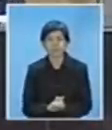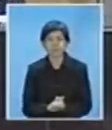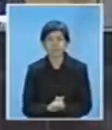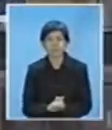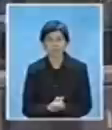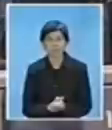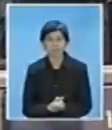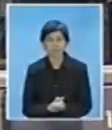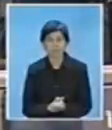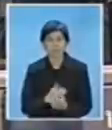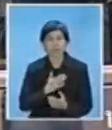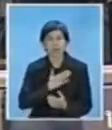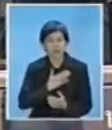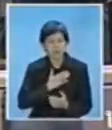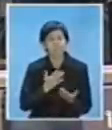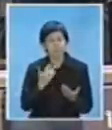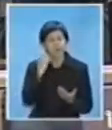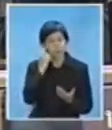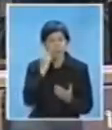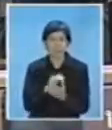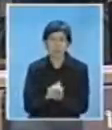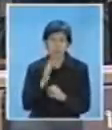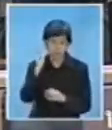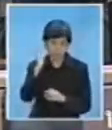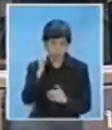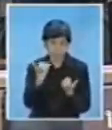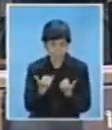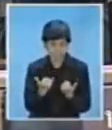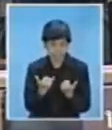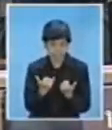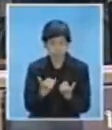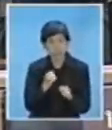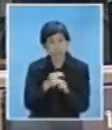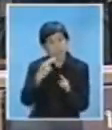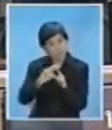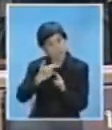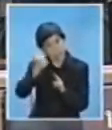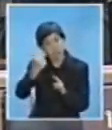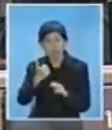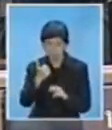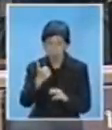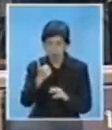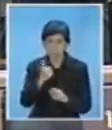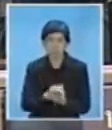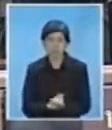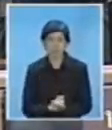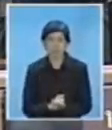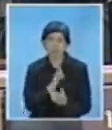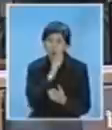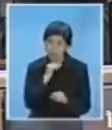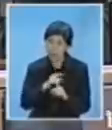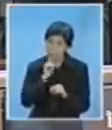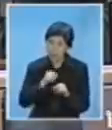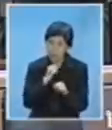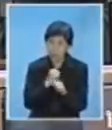ค่ะเท่าที่ดิฉันทราบนะคะการอภิปรายในสภาเนี่ยสามารถเอ่ยถึงบุคคลภายนอกได้นะคะเมื่อมีความจ